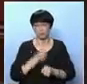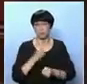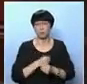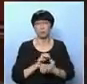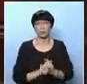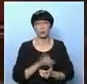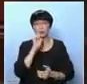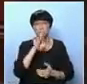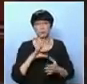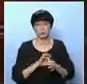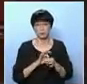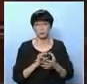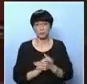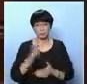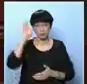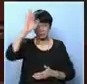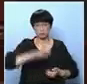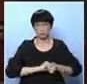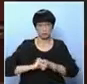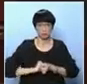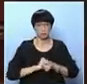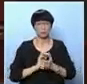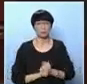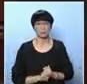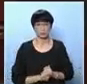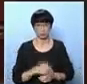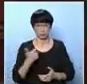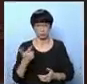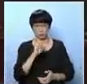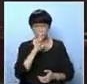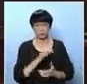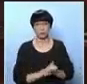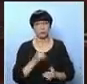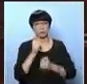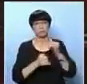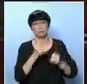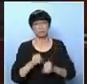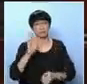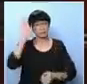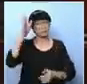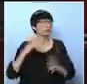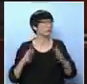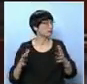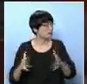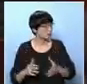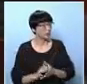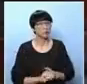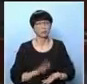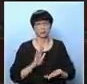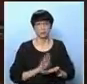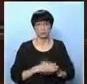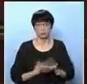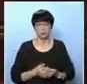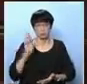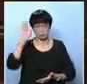談到呢一個明日大嶼，亦都係好多人會挖苦明日大鑊。但係你唔好講話明日大